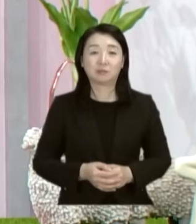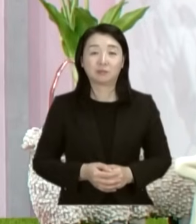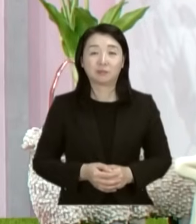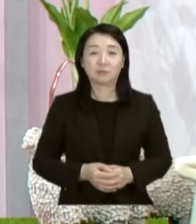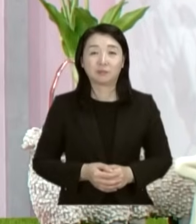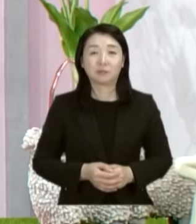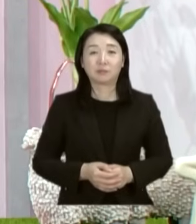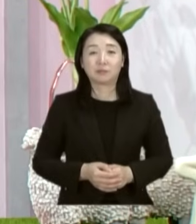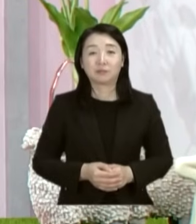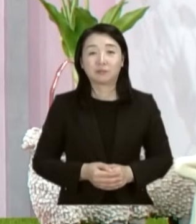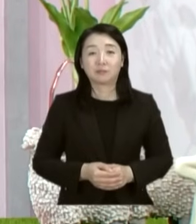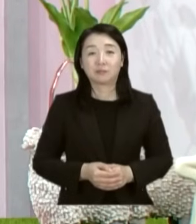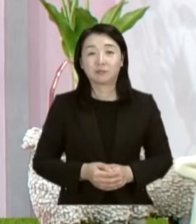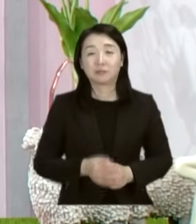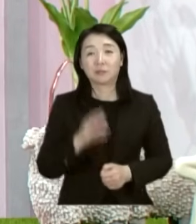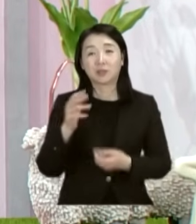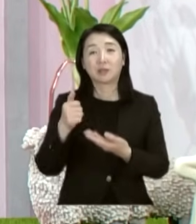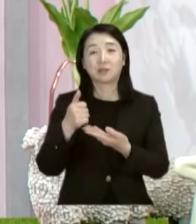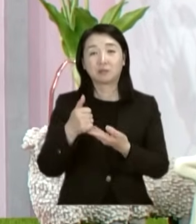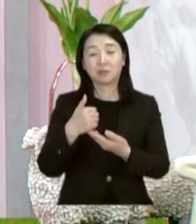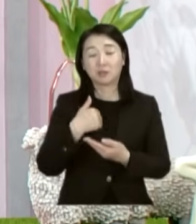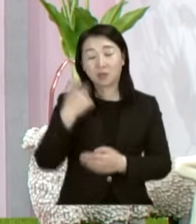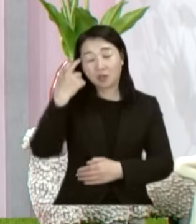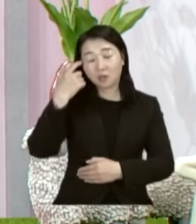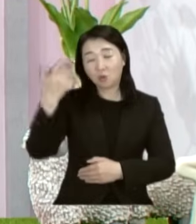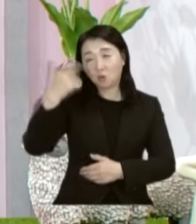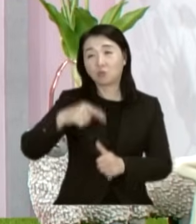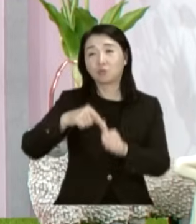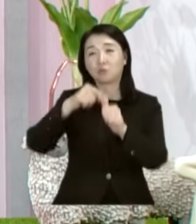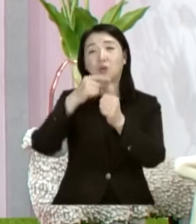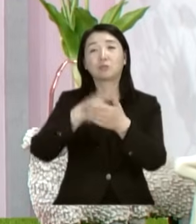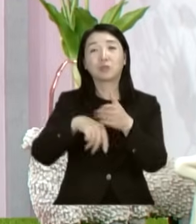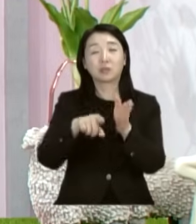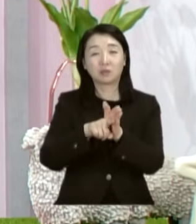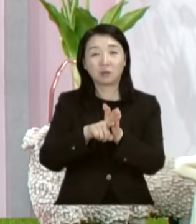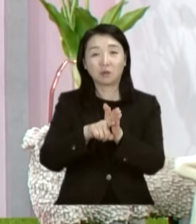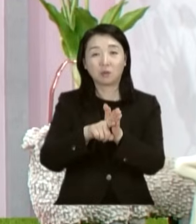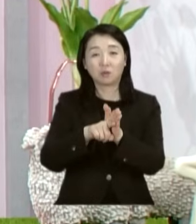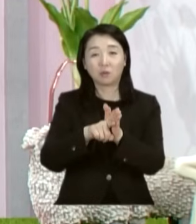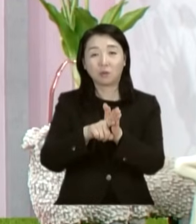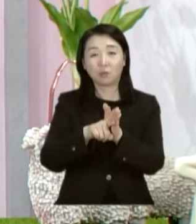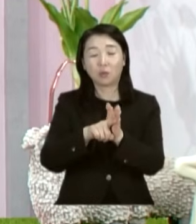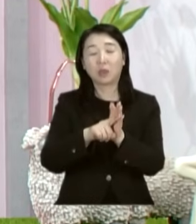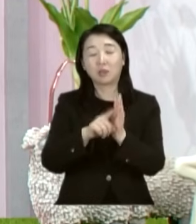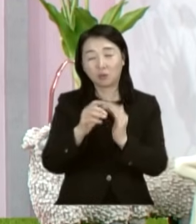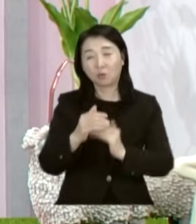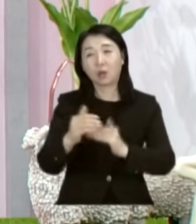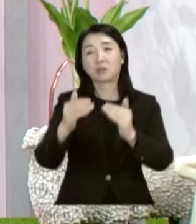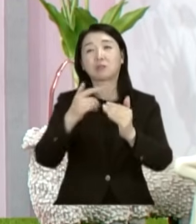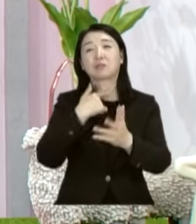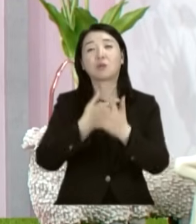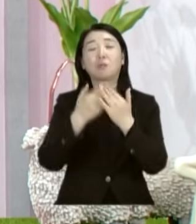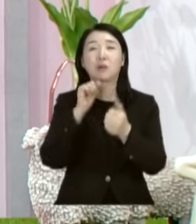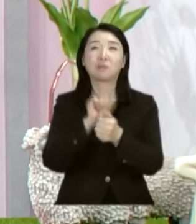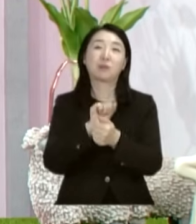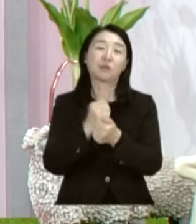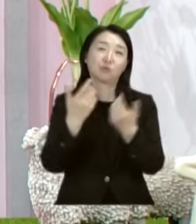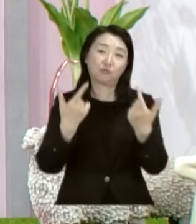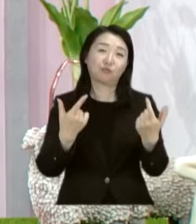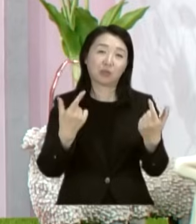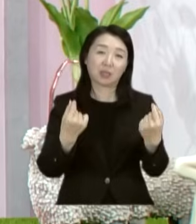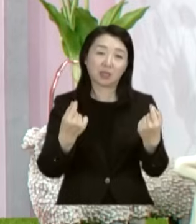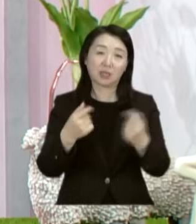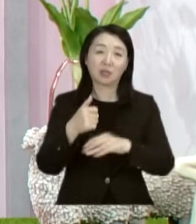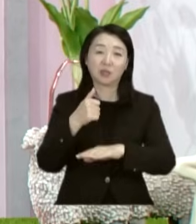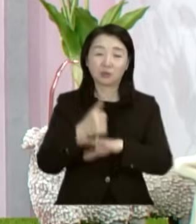됐거든요네 맞아요 그래서 하나님이 아 내 영혼을 구원하기 위해서 이런 과정들을 걷게 하신 거구나 그래서 이제